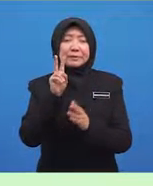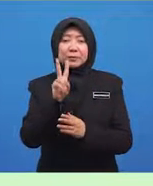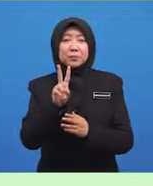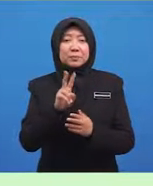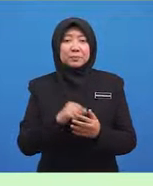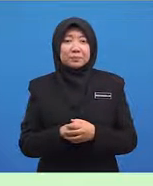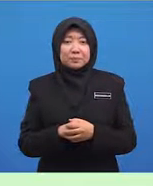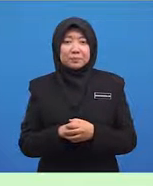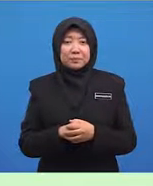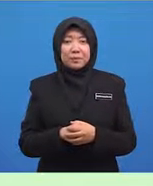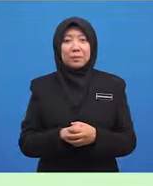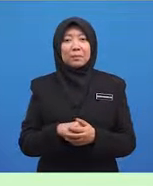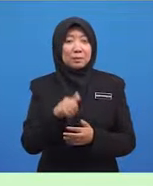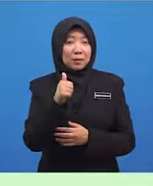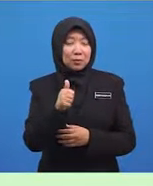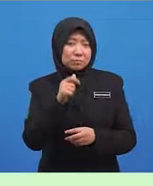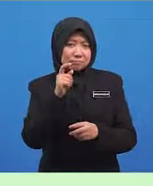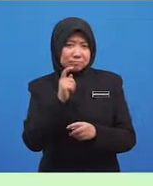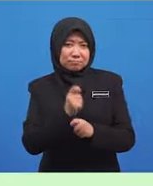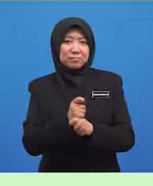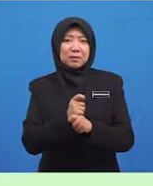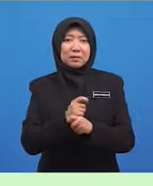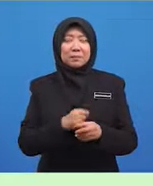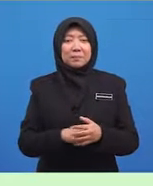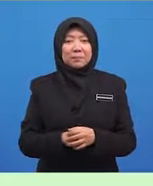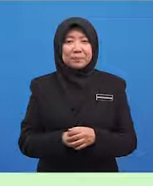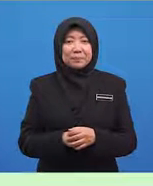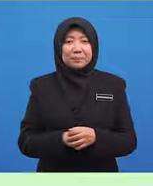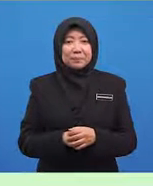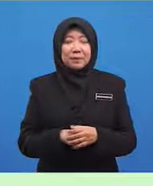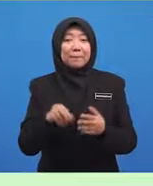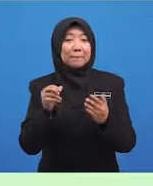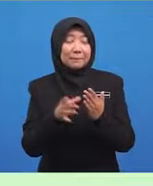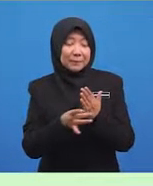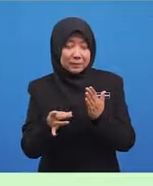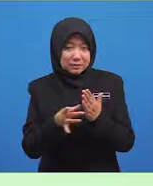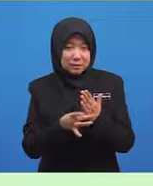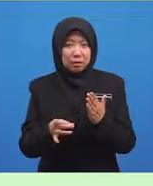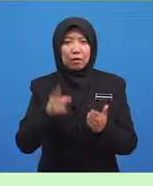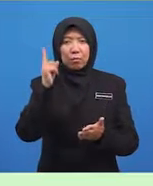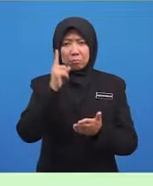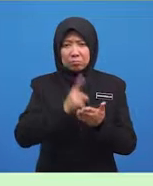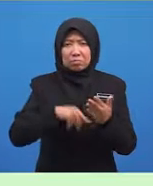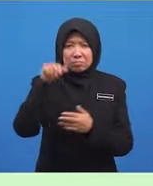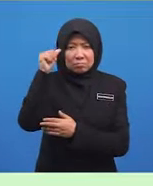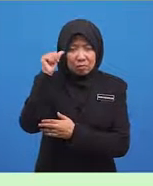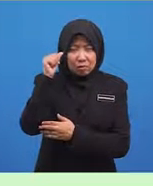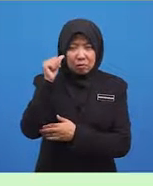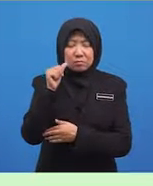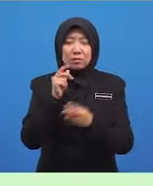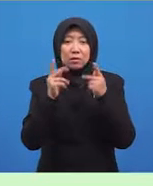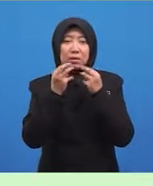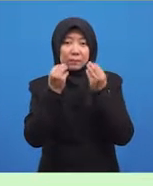ini. Bagus, tepat sekali. Gambar ini ialah minyak. Apa agaknya kata